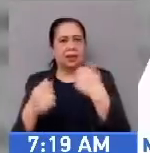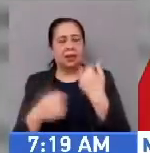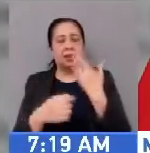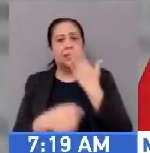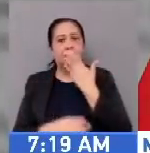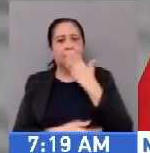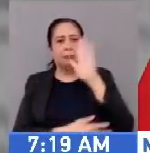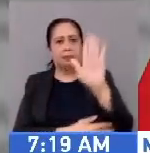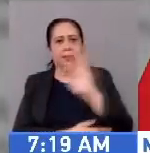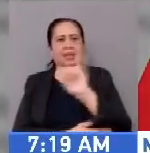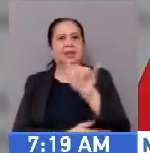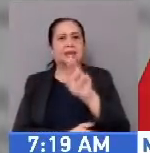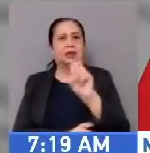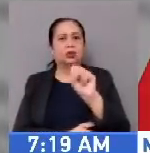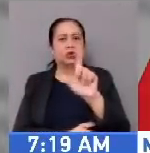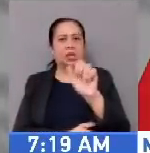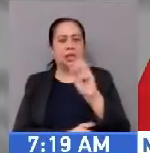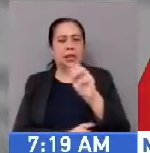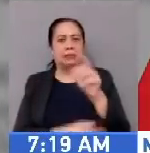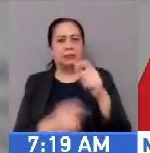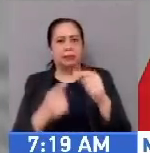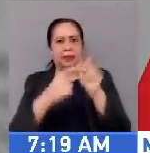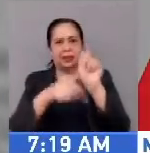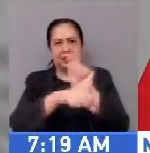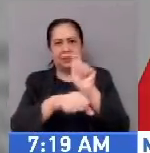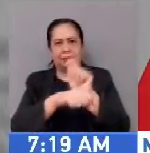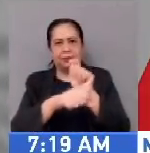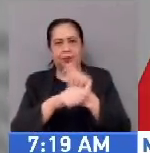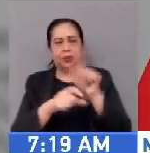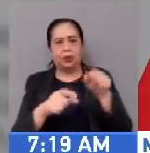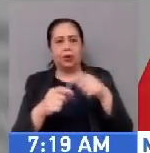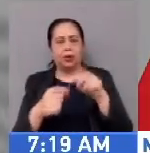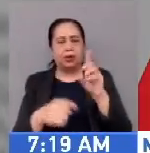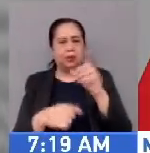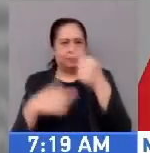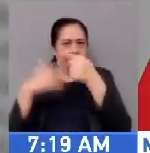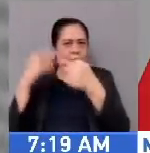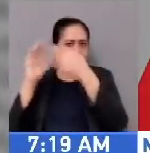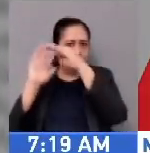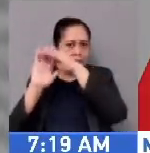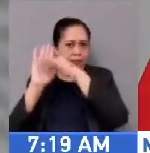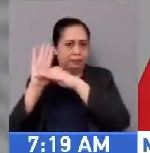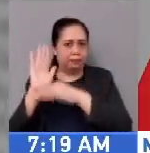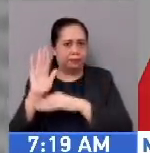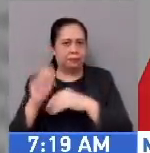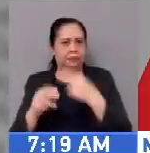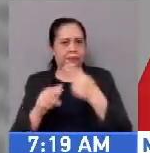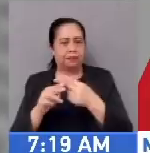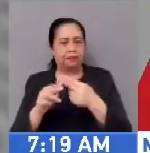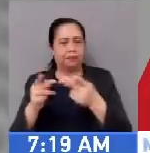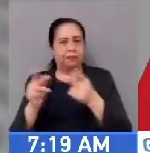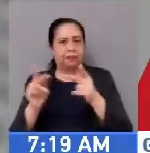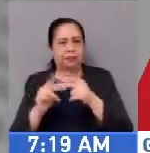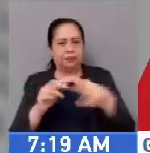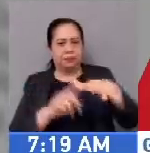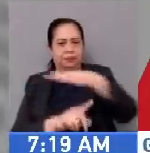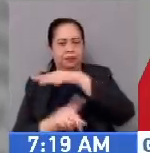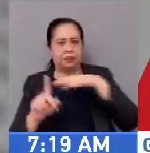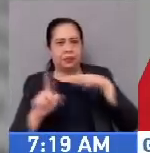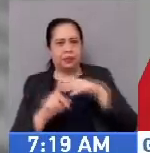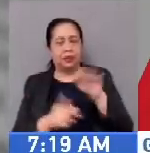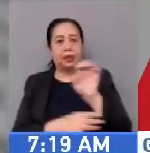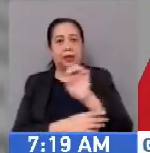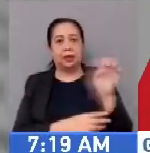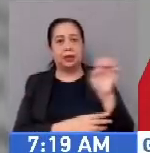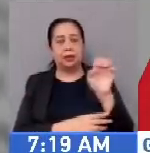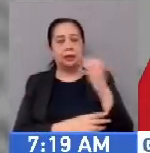sa Temple Mount, Damascus Gate, Al-Wad Road, Musrara Road at paligid ng East Jerusalem. Ayon